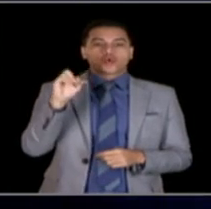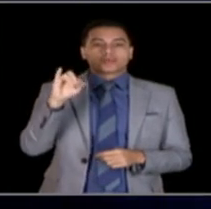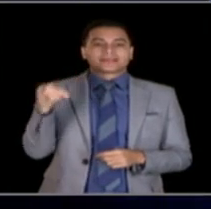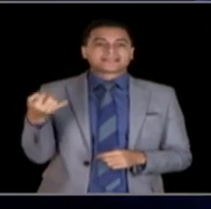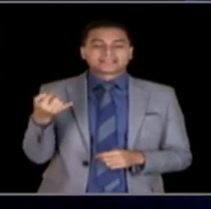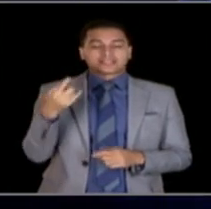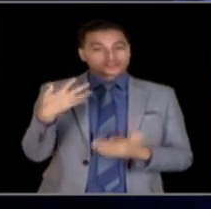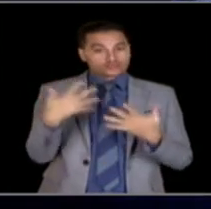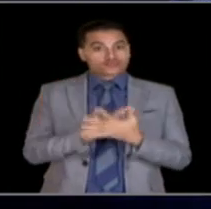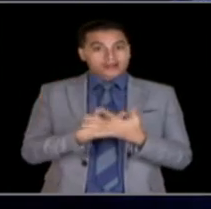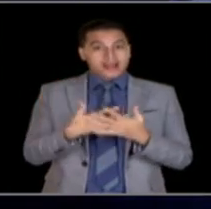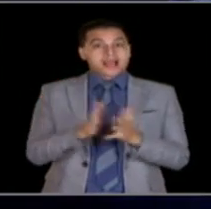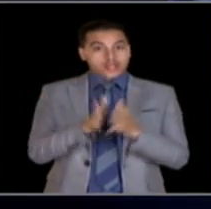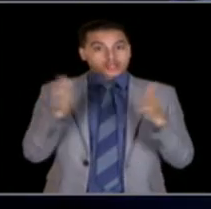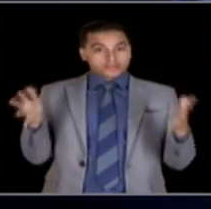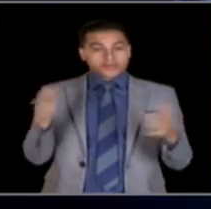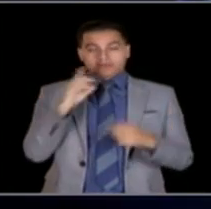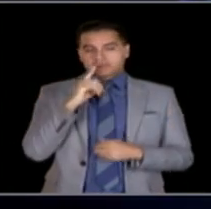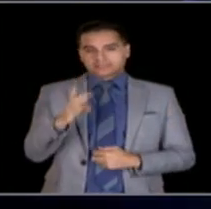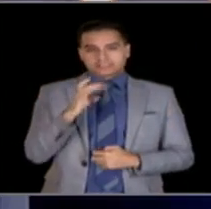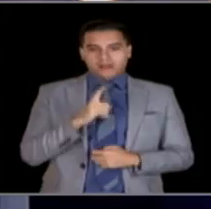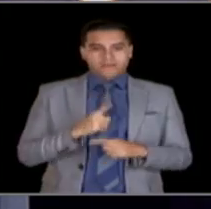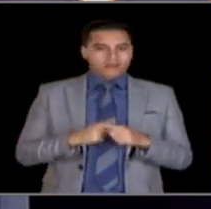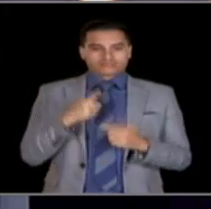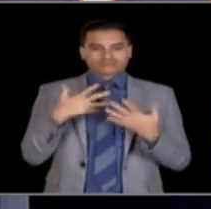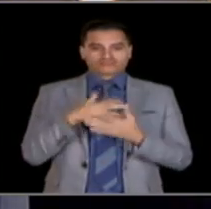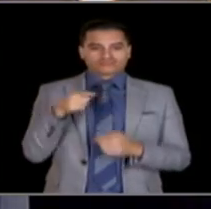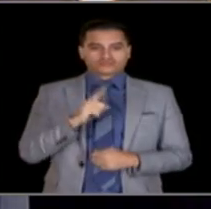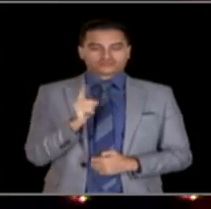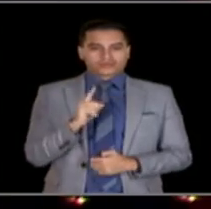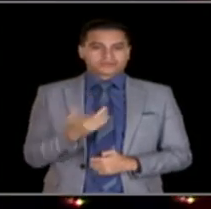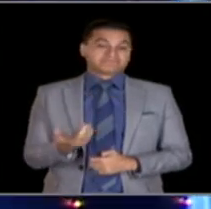شركة عملاقة، ولكن إجابة خاطئة.